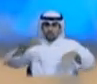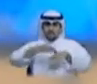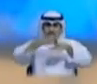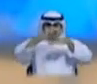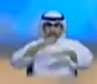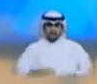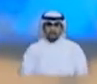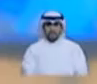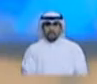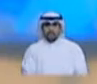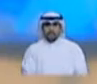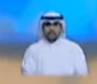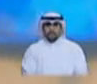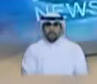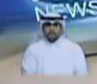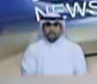بين الجانبين.